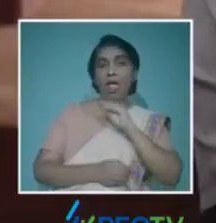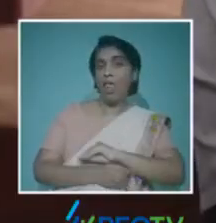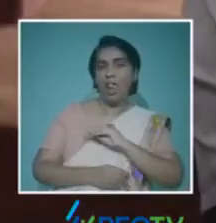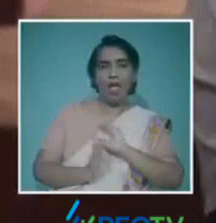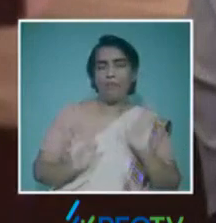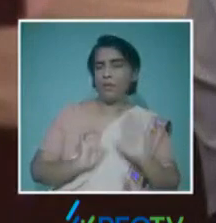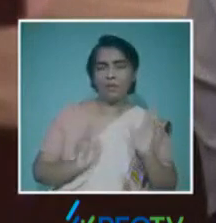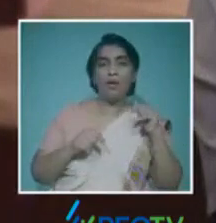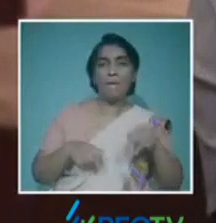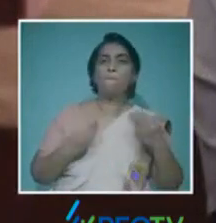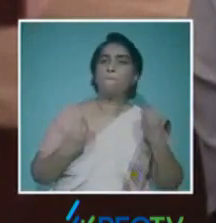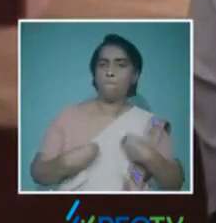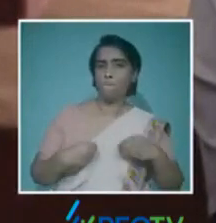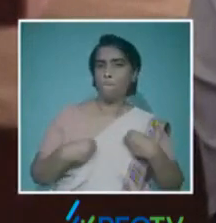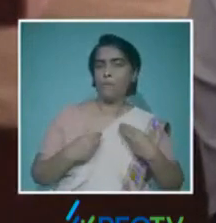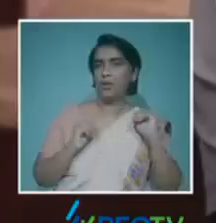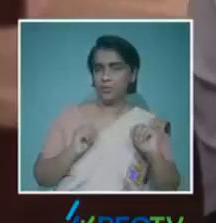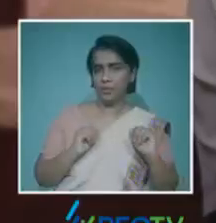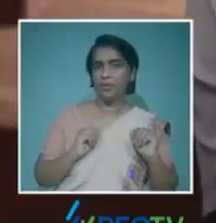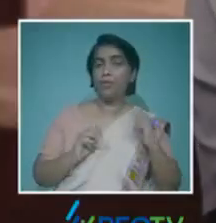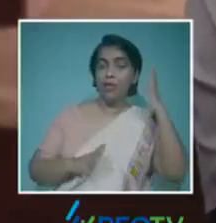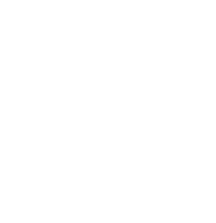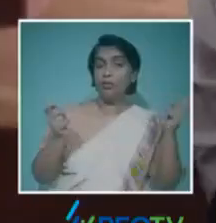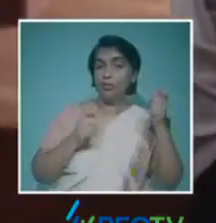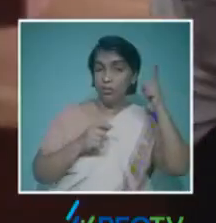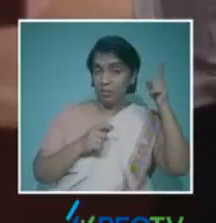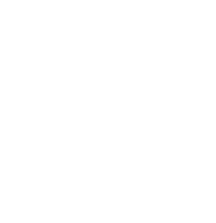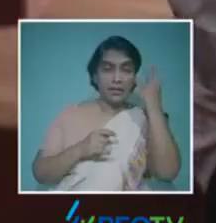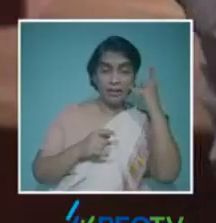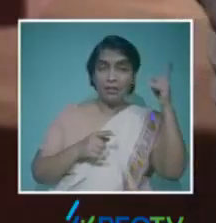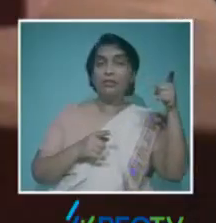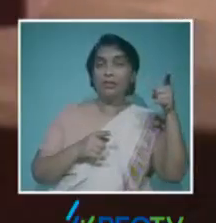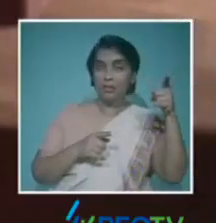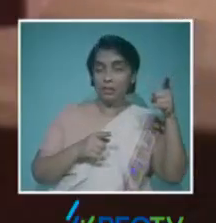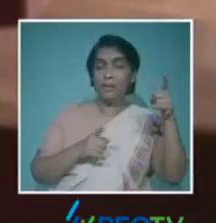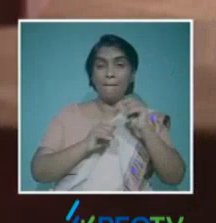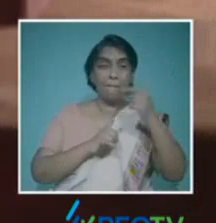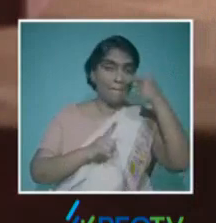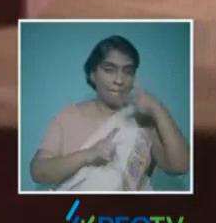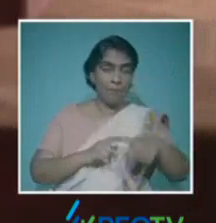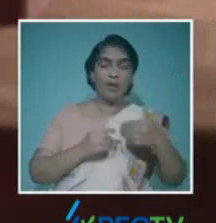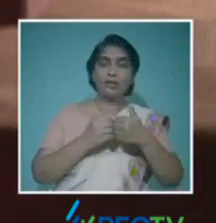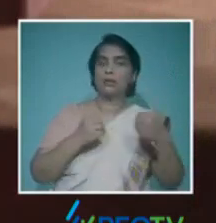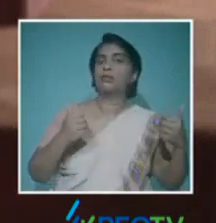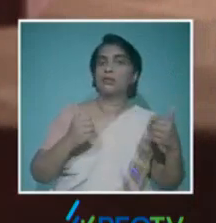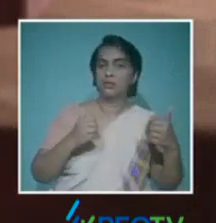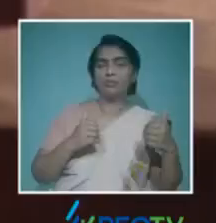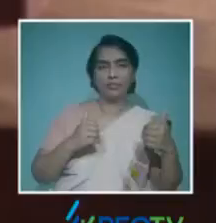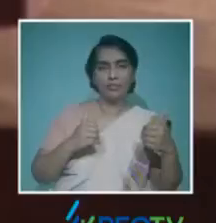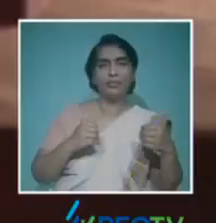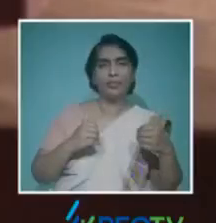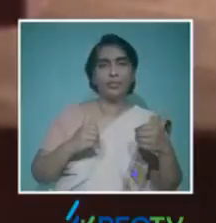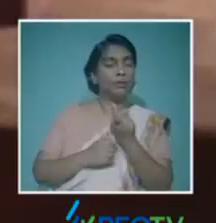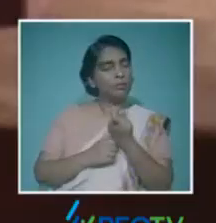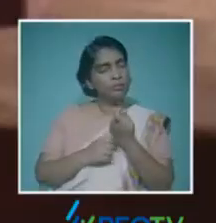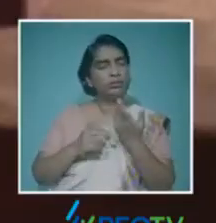නෙවෙයි වෙලා තියෙන්නේ මේ වෙලාවේ පාඩු පැත්තට ගිහිල්ලා තියෙනවා. මොකද ලෝක වෙළඳපොලේ Singapore flat ඒ කියන්නේ පෙට්‍රල් වලට වෙනම ගත්තා, රිෆයින් ප්‍රොඩක්ට් වශයෙන් ගත්තත්, ක්‍රූඩ්